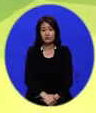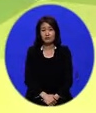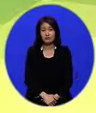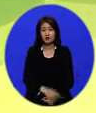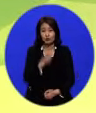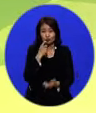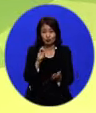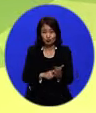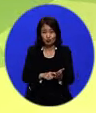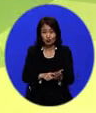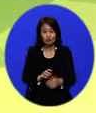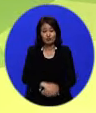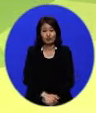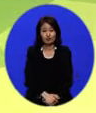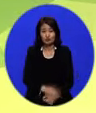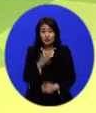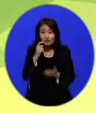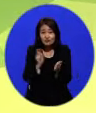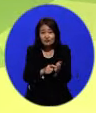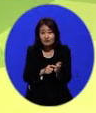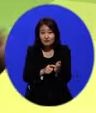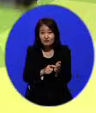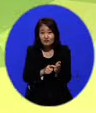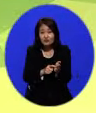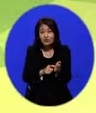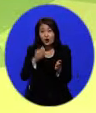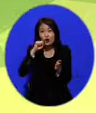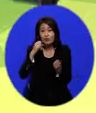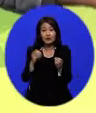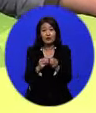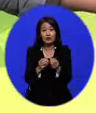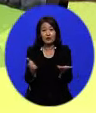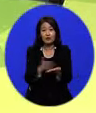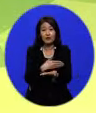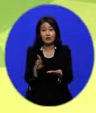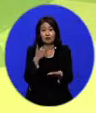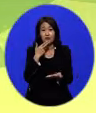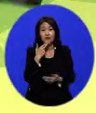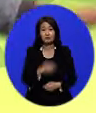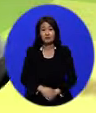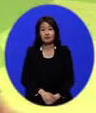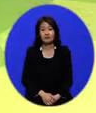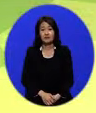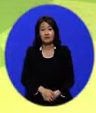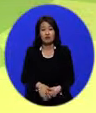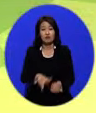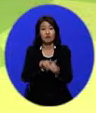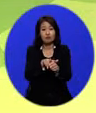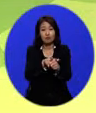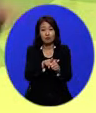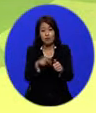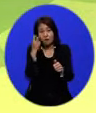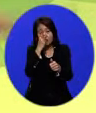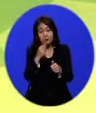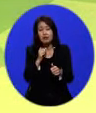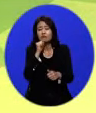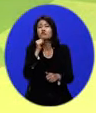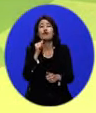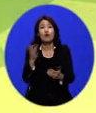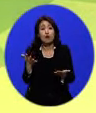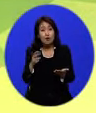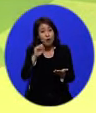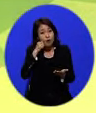너무 쉽네요. 쉽죠? 어려운 낱말 있나요? 마부 어려워요? 가난뱅이